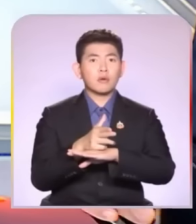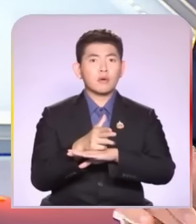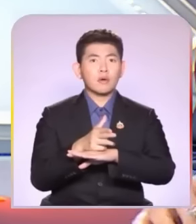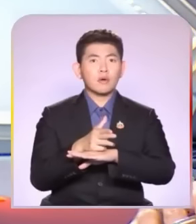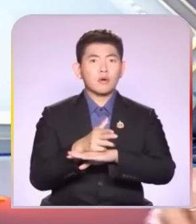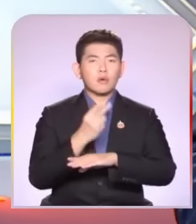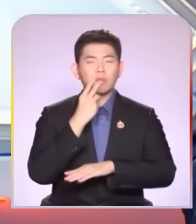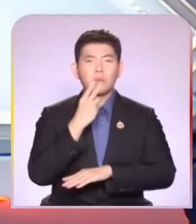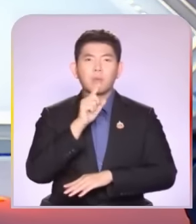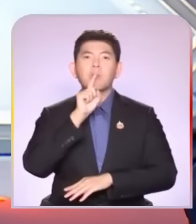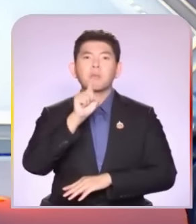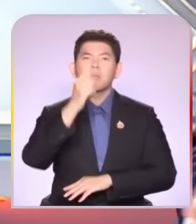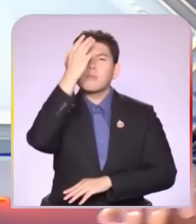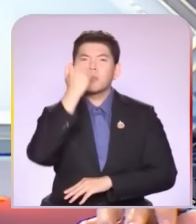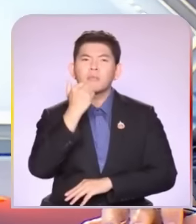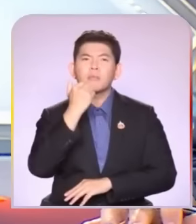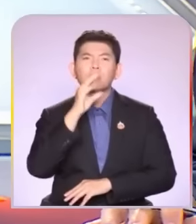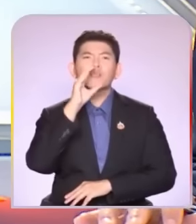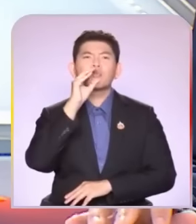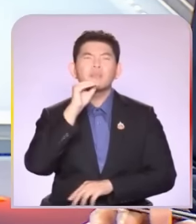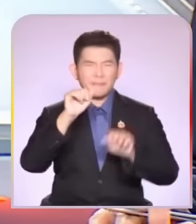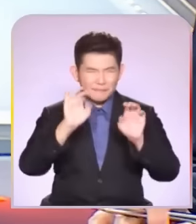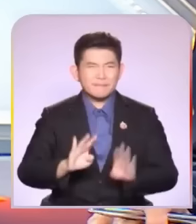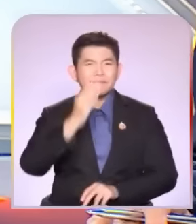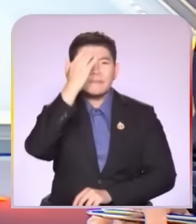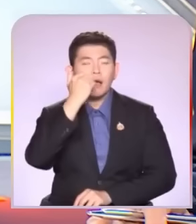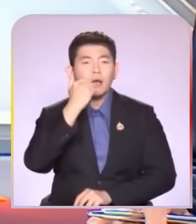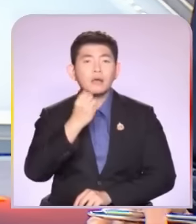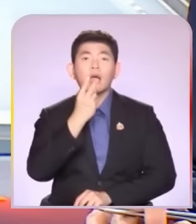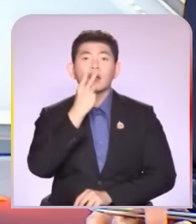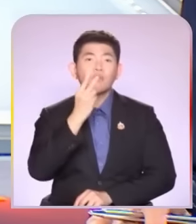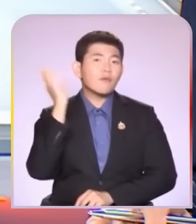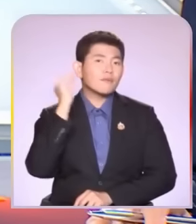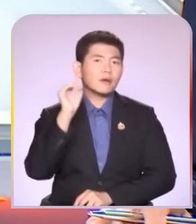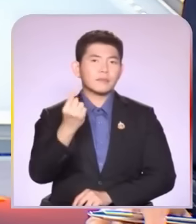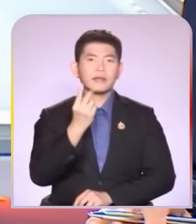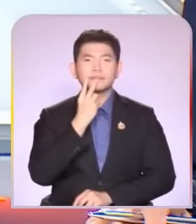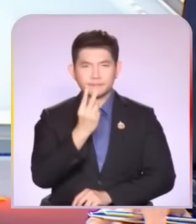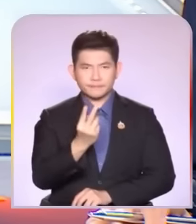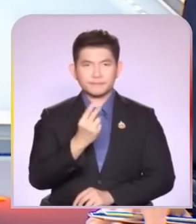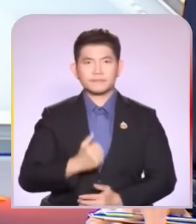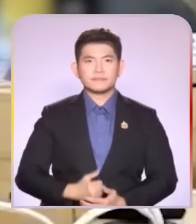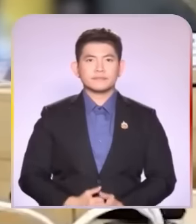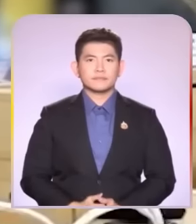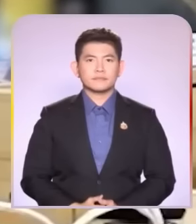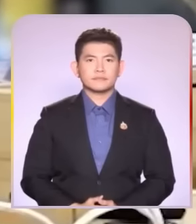ทัวร์ถล่มเลยถามว่าทำไมถึงพูดแบบนั้นให้คุณผู้ชมย้อนไปฟังคลิปต้นเรื่องกันอีกครั้งนึงค่ะ